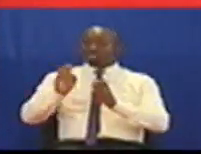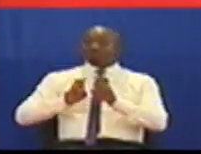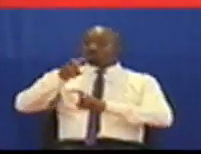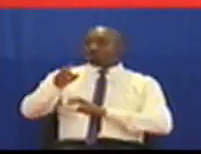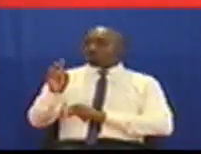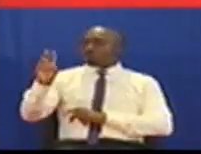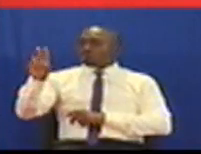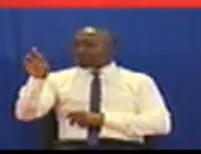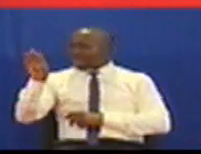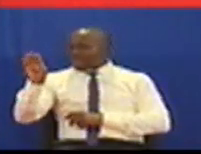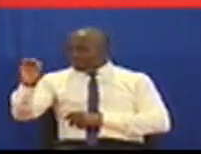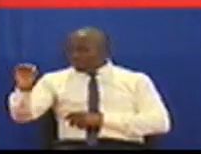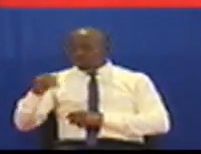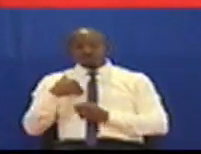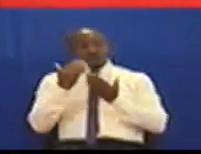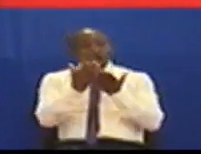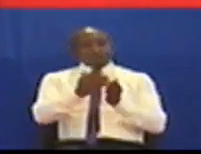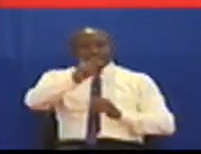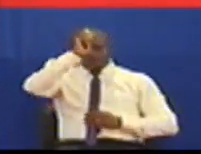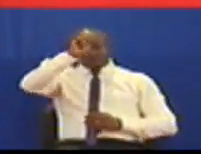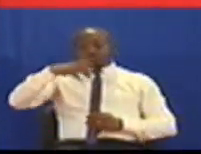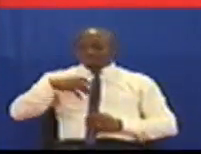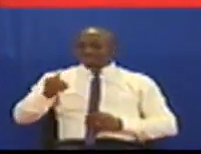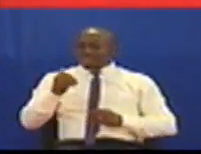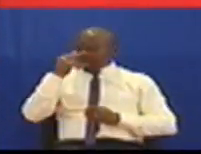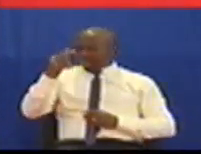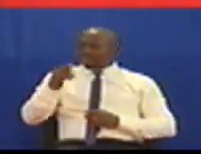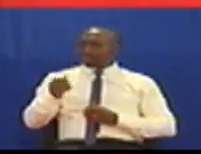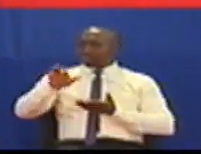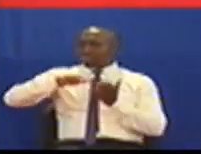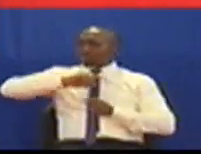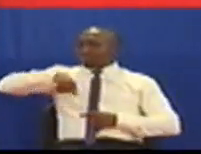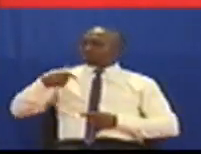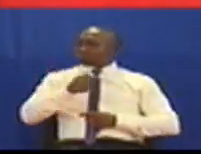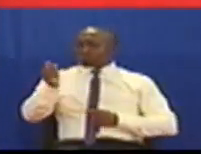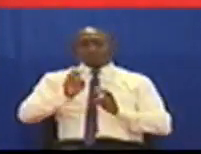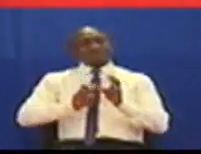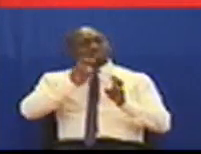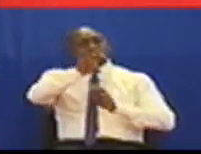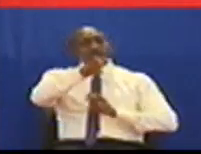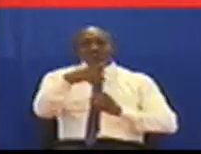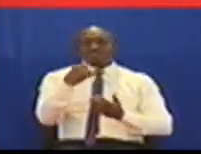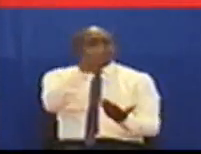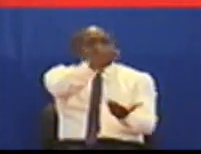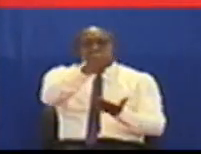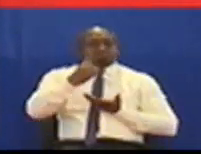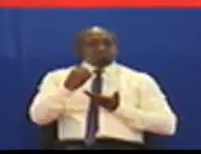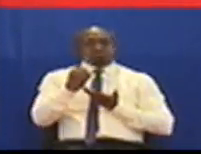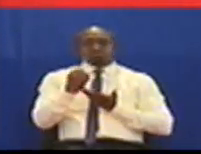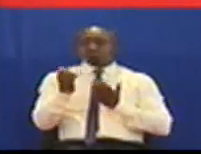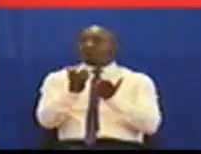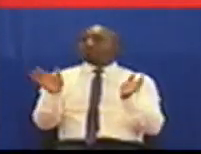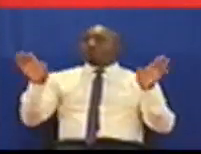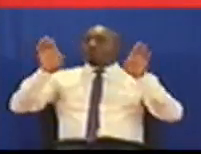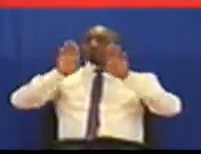mheshimiwa waziri ukaangalie Urambo peke yake, sijui ilifanyaje siku yenyewe ikarukwa tukupata fedha za maboma.